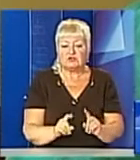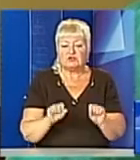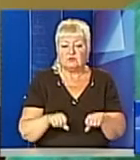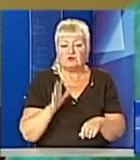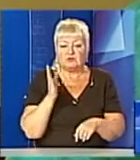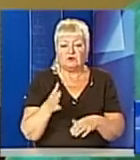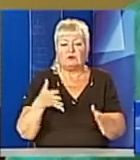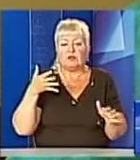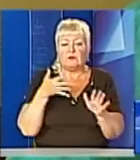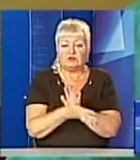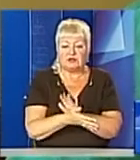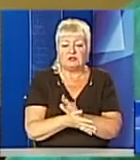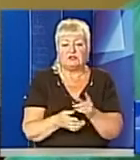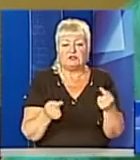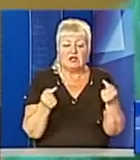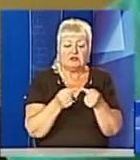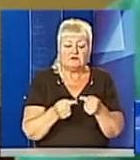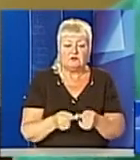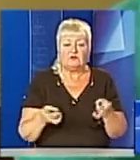бути потрачені на відповідно потрібні